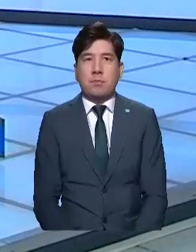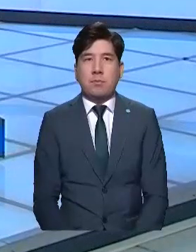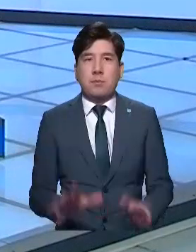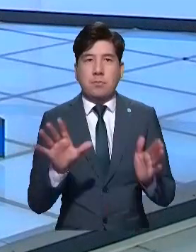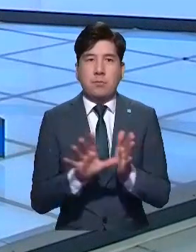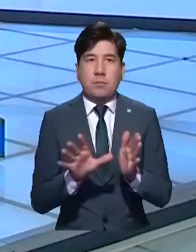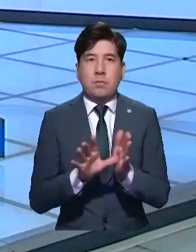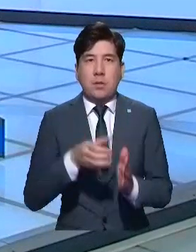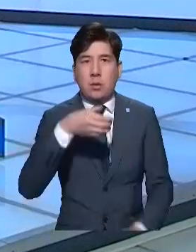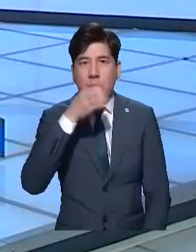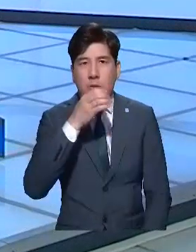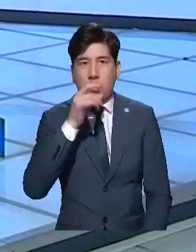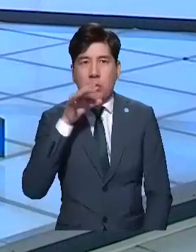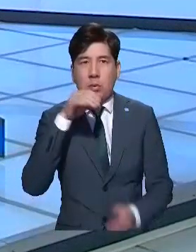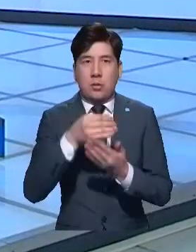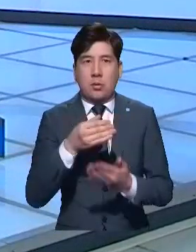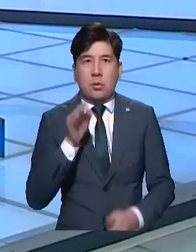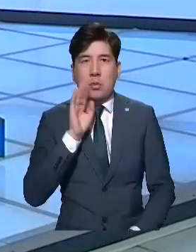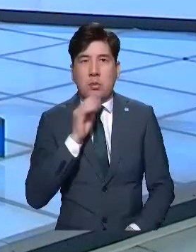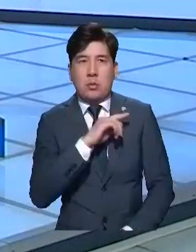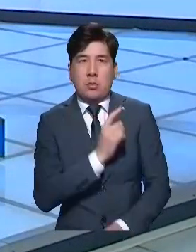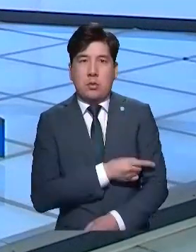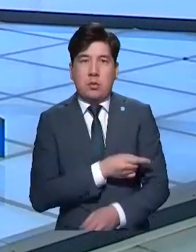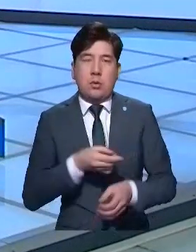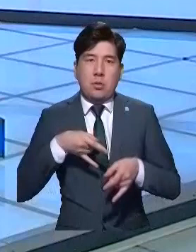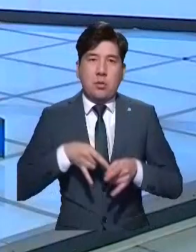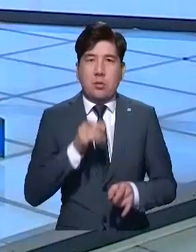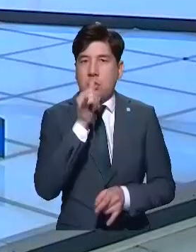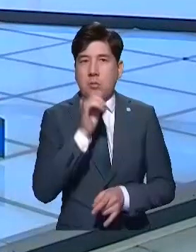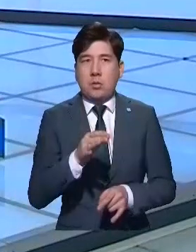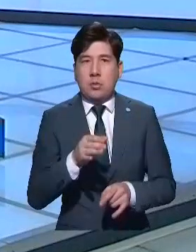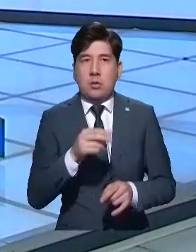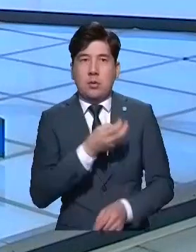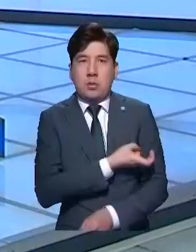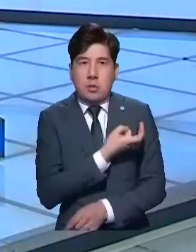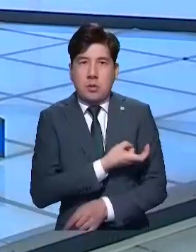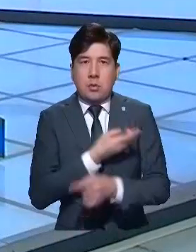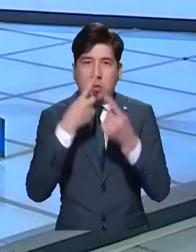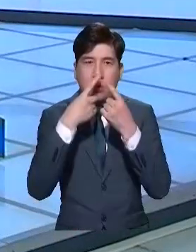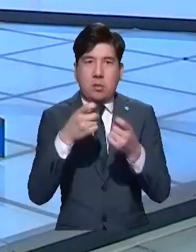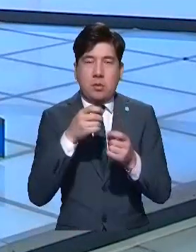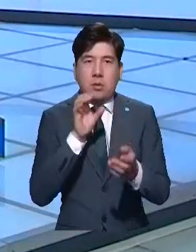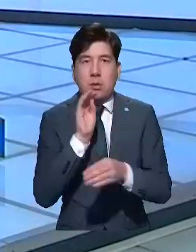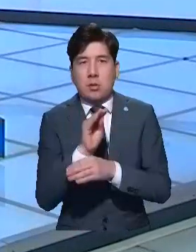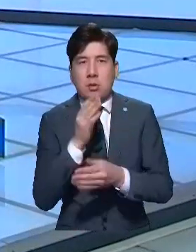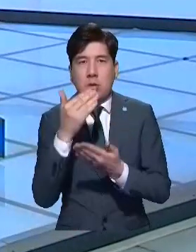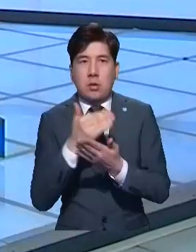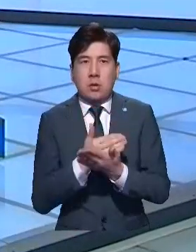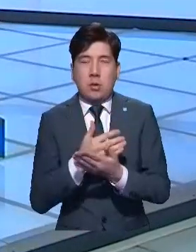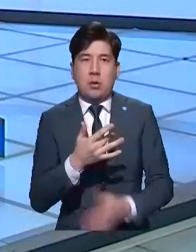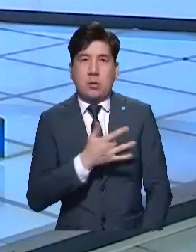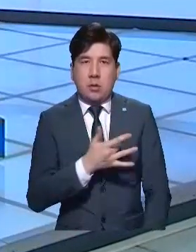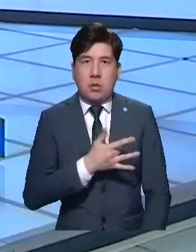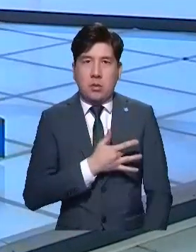Энергетикалық сусын ішкен әйелдің дүниеге денсау ұрпаға келуі екіталай. Дәрігерлер осылай деп дабыл қағуда. Қауіпті сусынның жүрек ауруы,